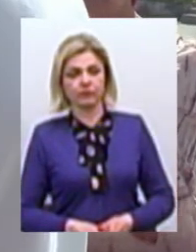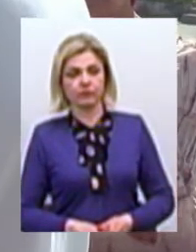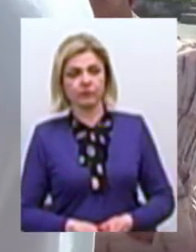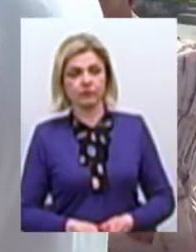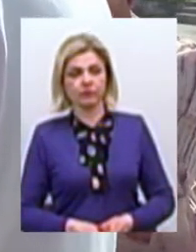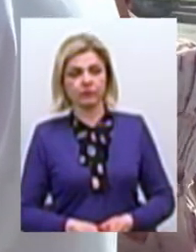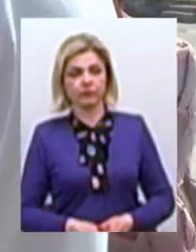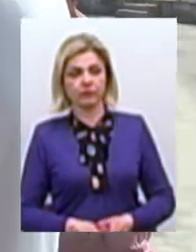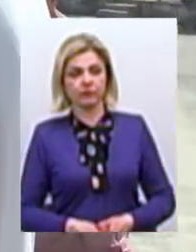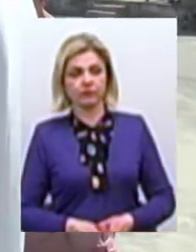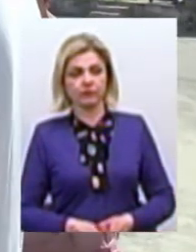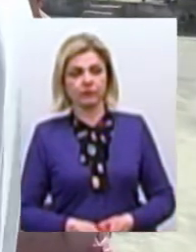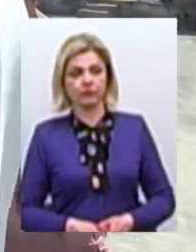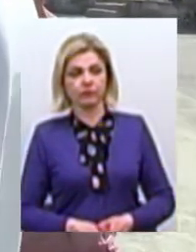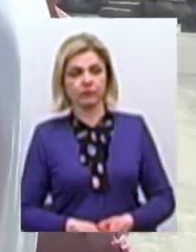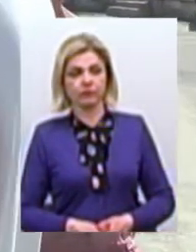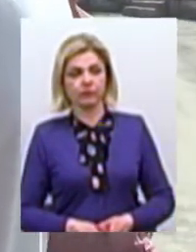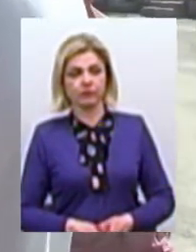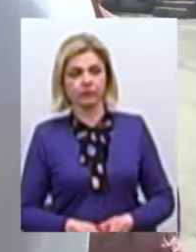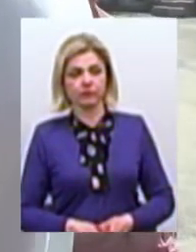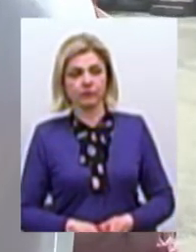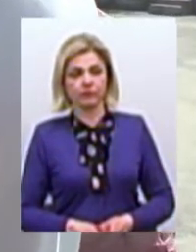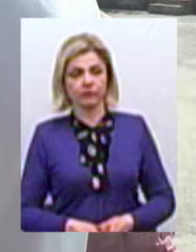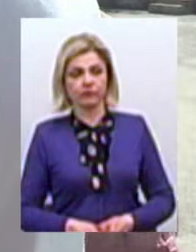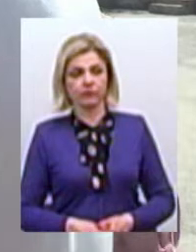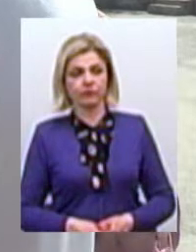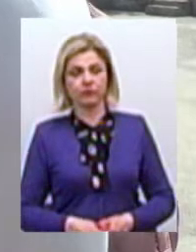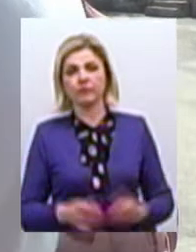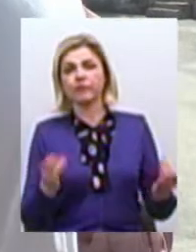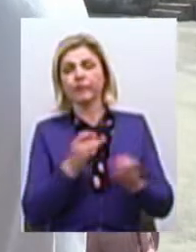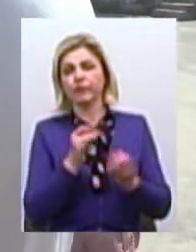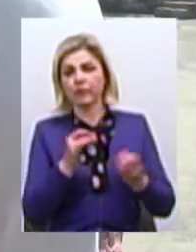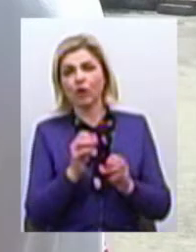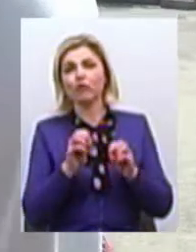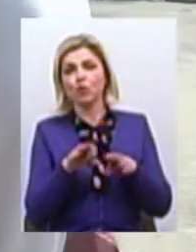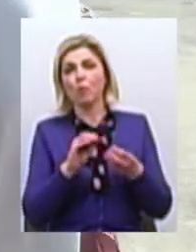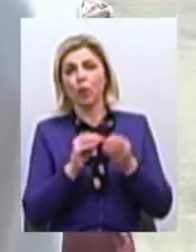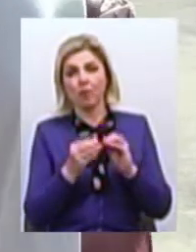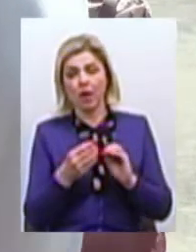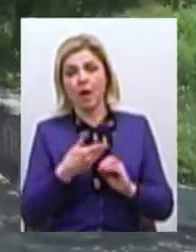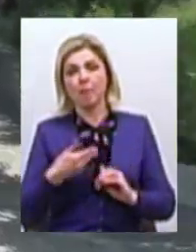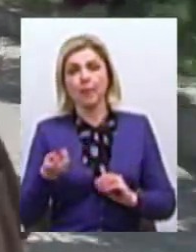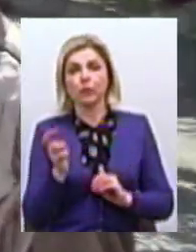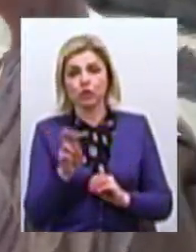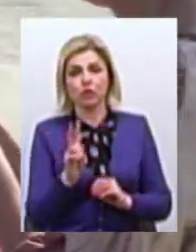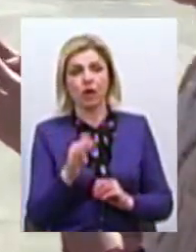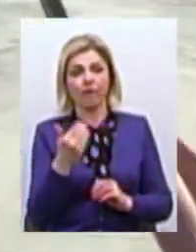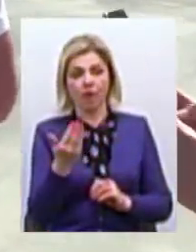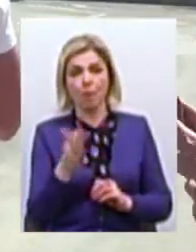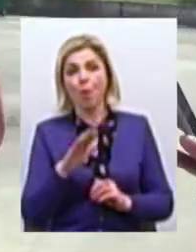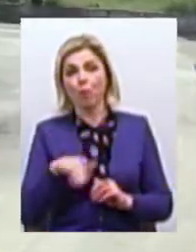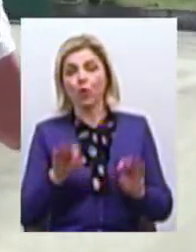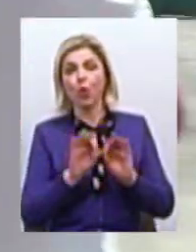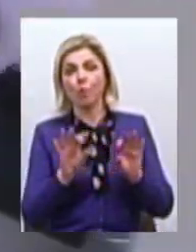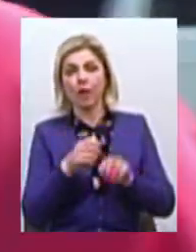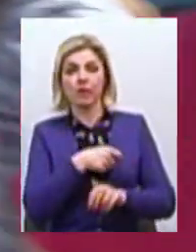нет? Предварительно? Зачем предварительно? В чем проблема вообще? Мы пришли к вам в гости посмотреть, как вы сказали, депутат. Після пояснення